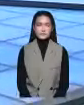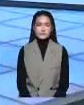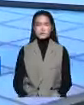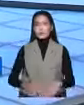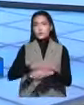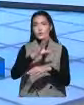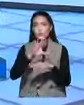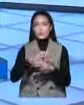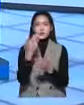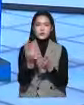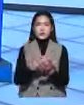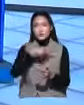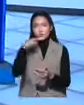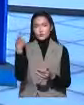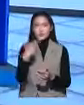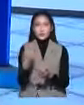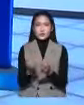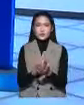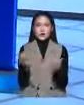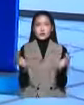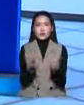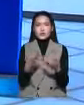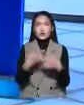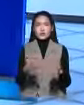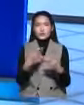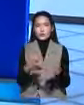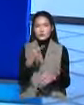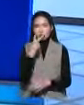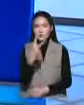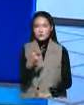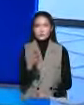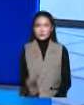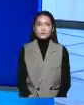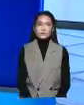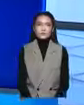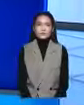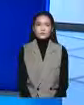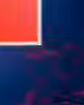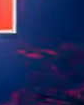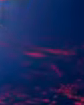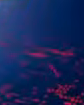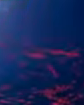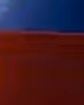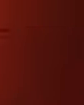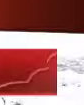Добрый вечер. Это новости на телеканале «Астана». В студии работает Надежда Полинко. И сейчас коротко о главном.